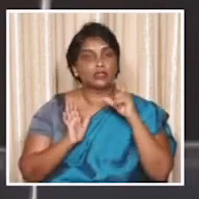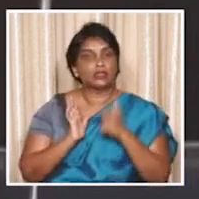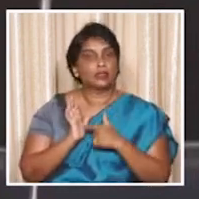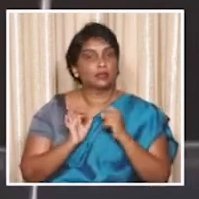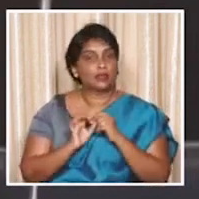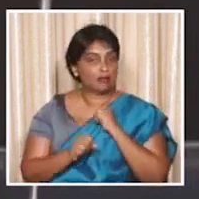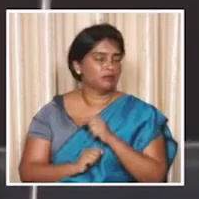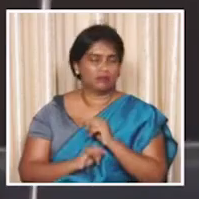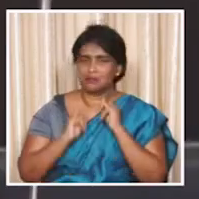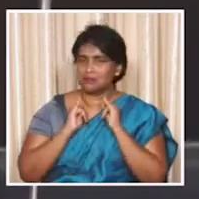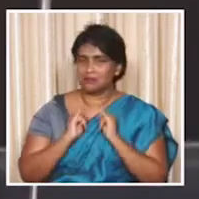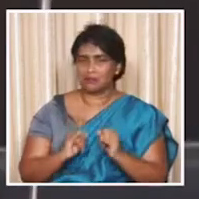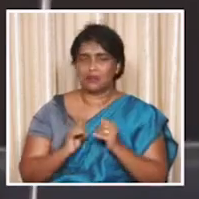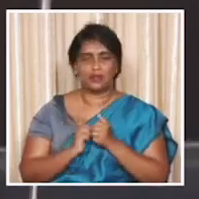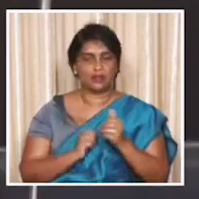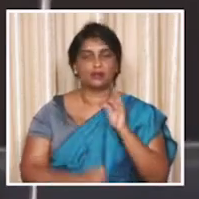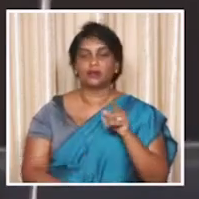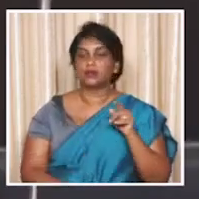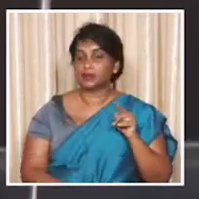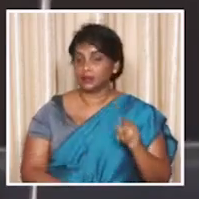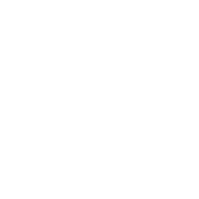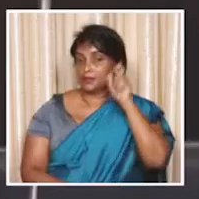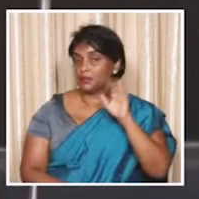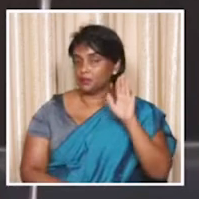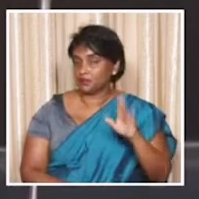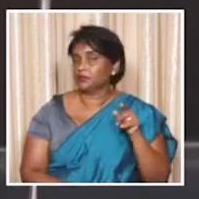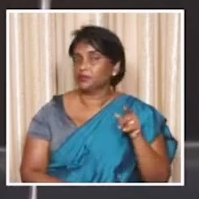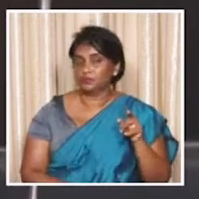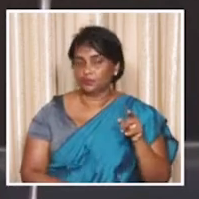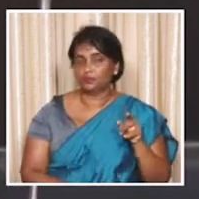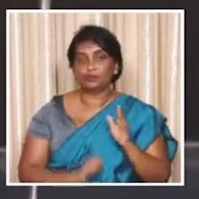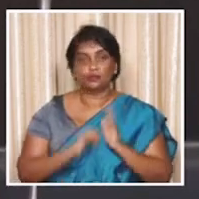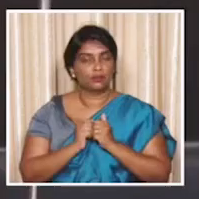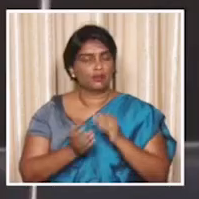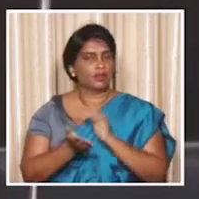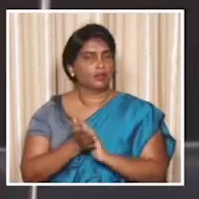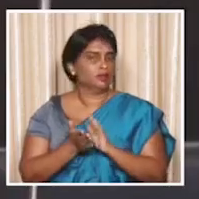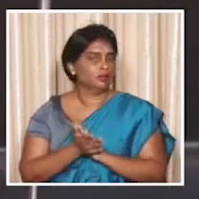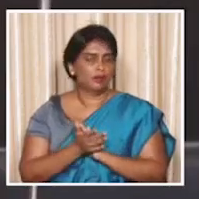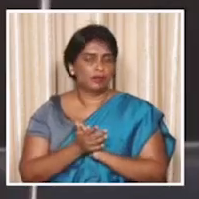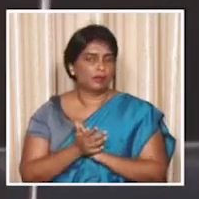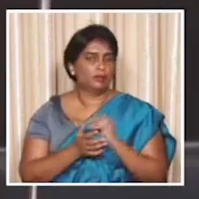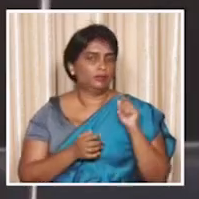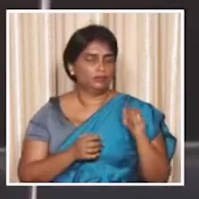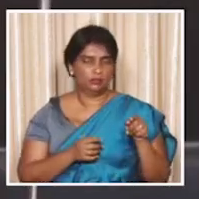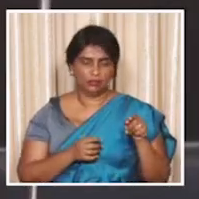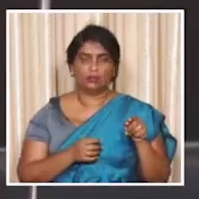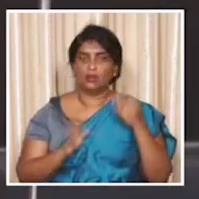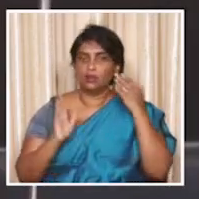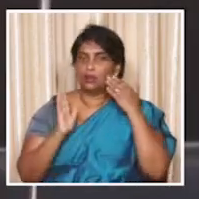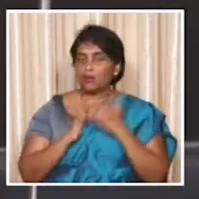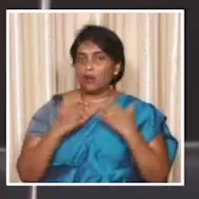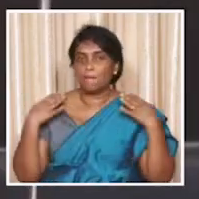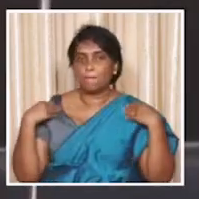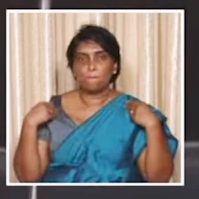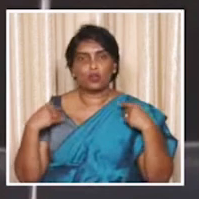நிலைமைக்கு மாறியிருக்கிறது மக்களுக்கான பணிகளை அவர்கள் செய்வதற்கு தேவையான வசதிகள் இல்லை என்று சொல்லுகிறார்கள்